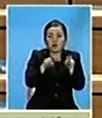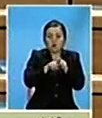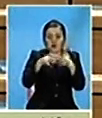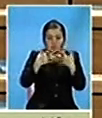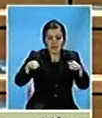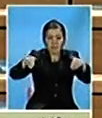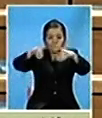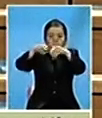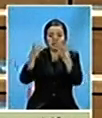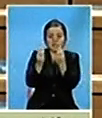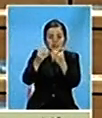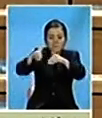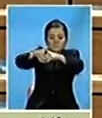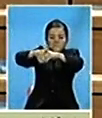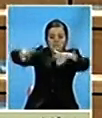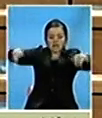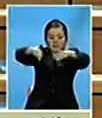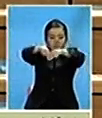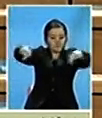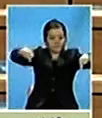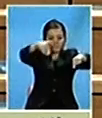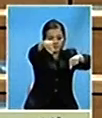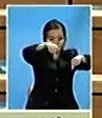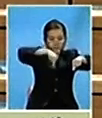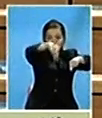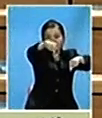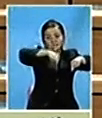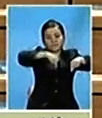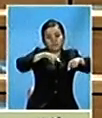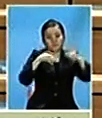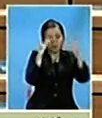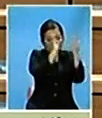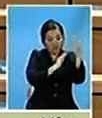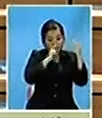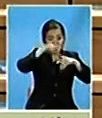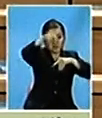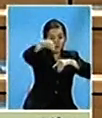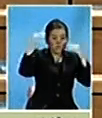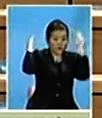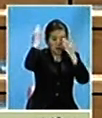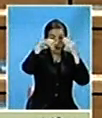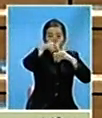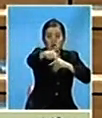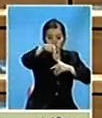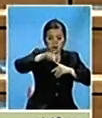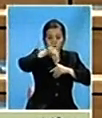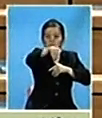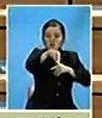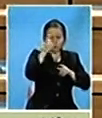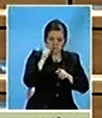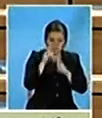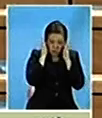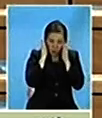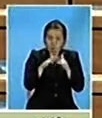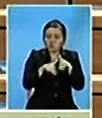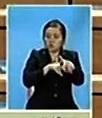นแบ่งให้คนอยู่คนละประเทศกันซึ่งประชาชนในรัฐเหล่านั้นโดยเฉพาะรัฐกะลันตันร้